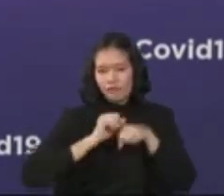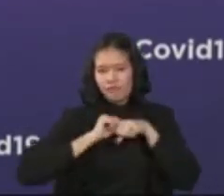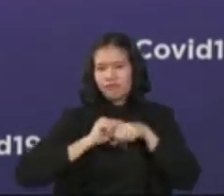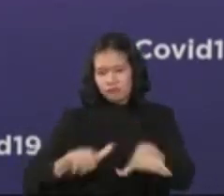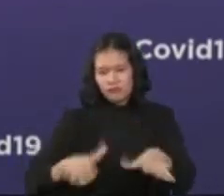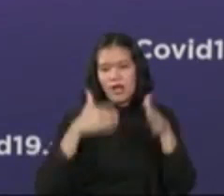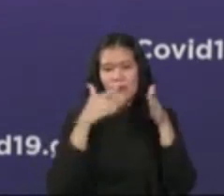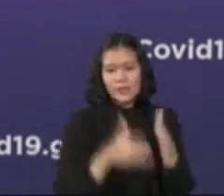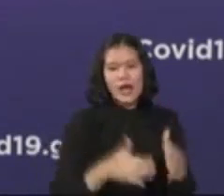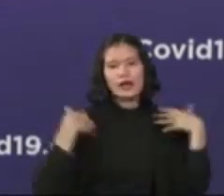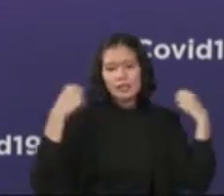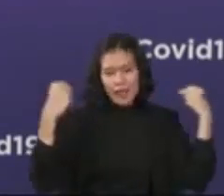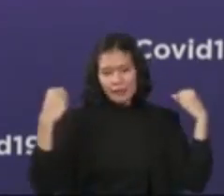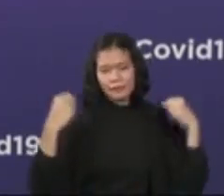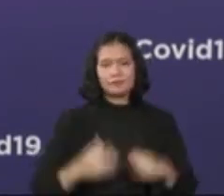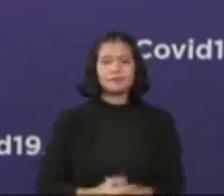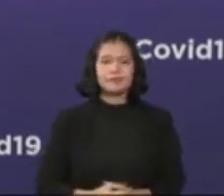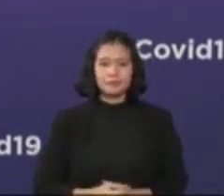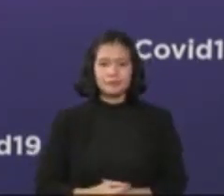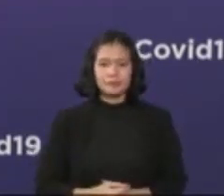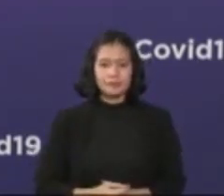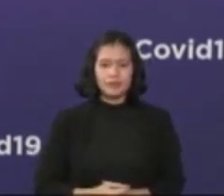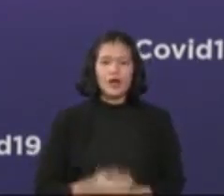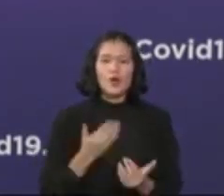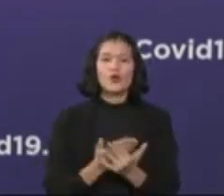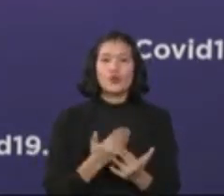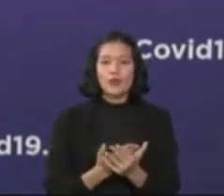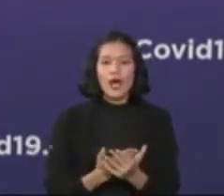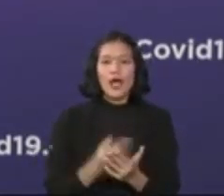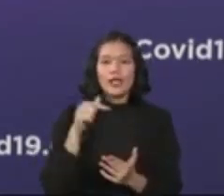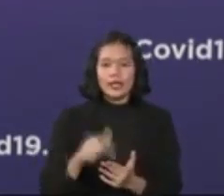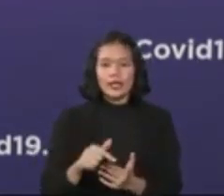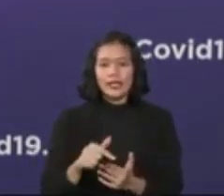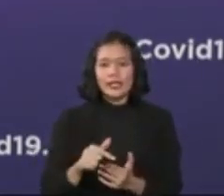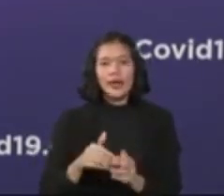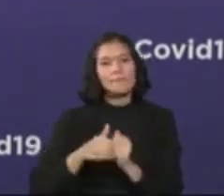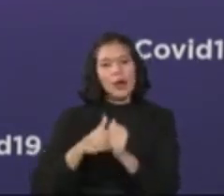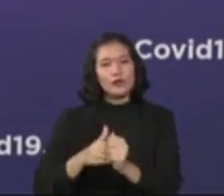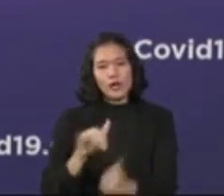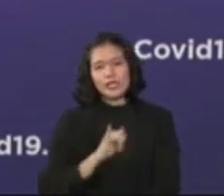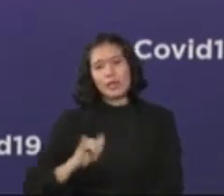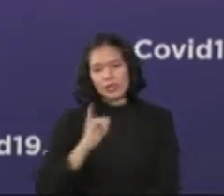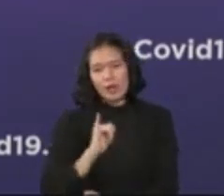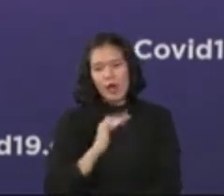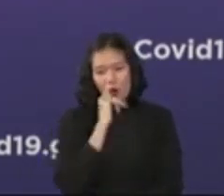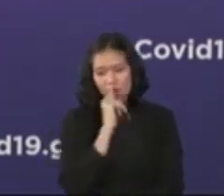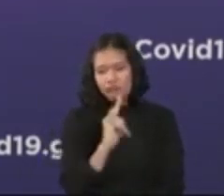bidang kesehatan dari pandemi COVID-19. Mudah-mudahan ini menjadi pegangan kita bersama agar komitmen